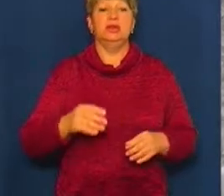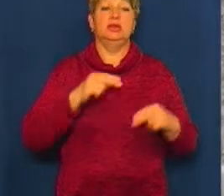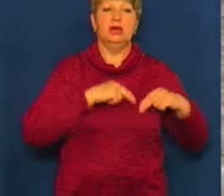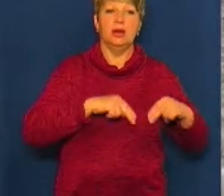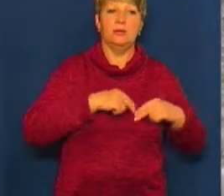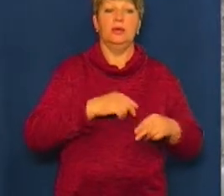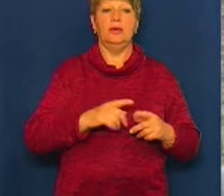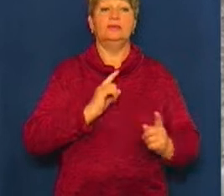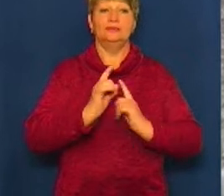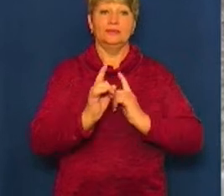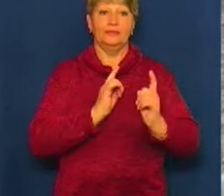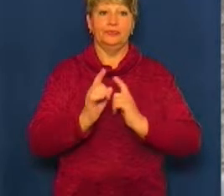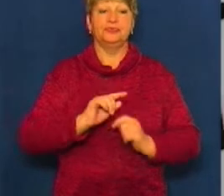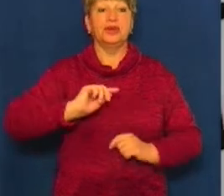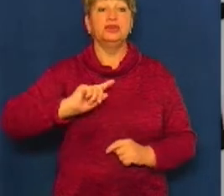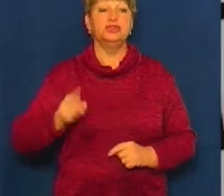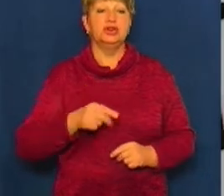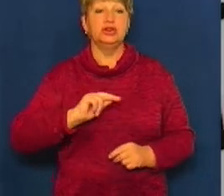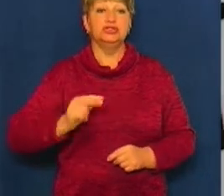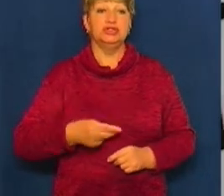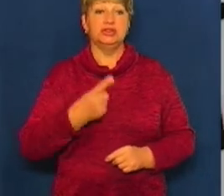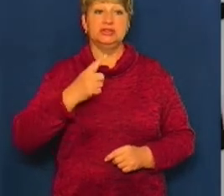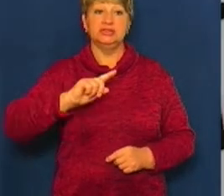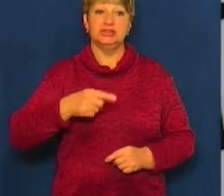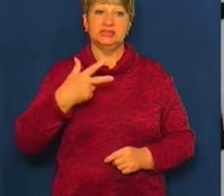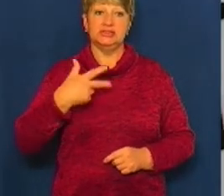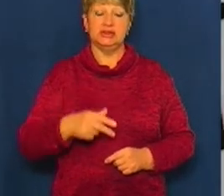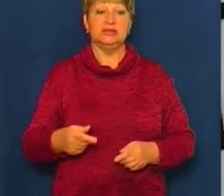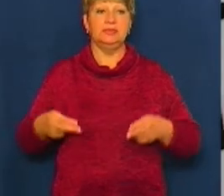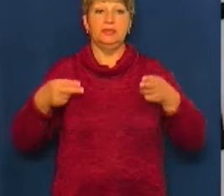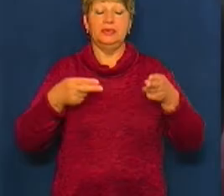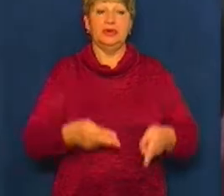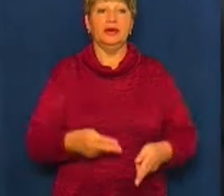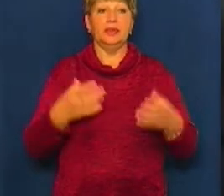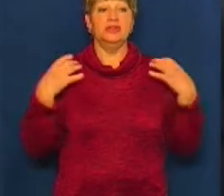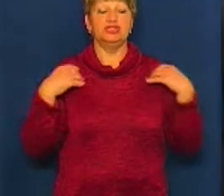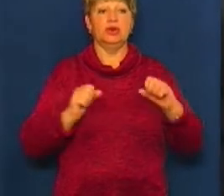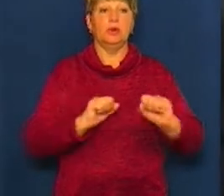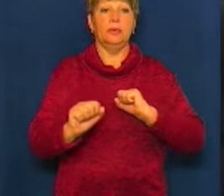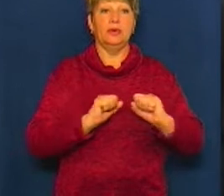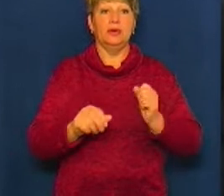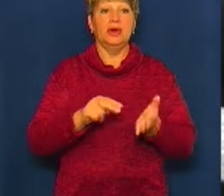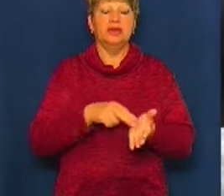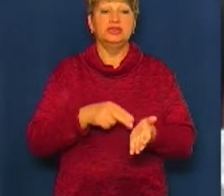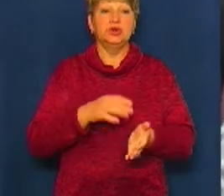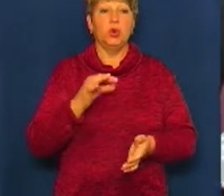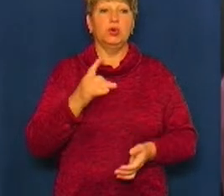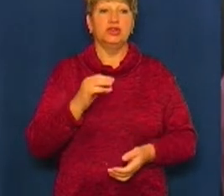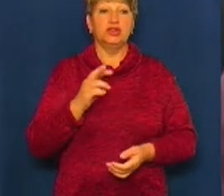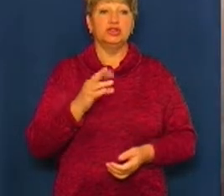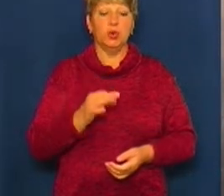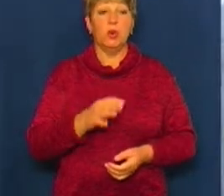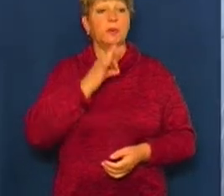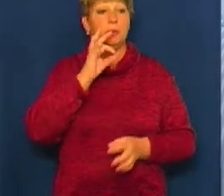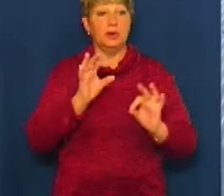Через 1,5 години після початку акції до людей приїхав начальник управління вуличної інфраструктури Черкас Сергій Отрешко. Він розповів, що на ремонт